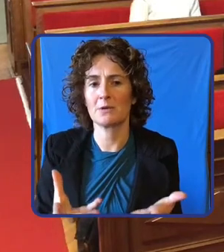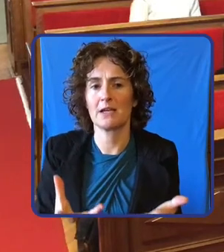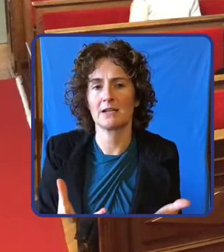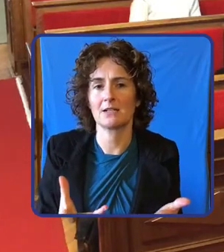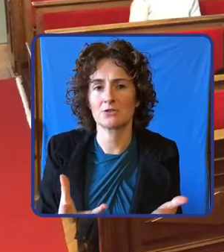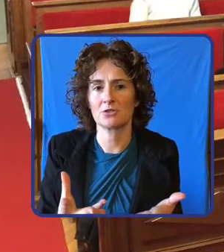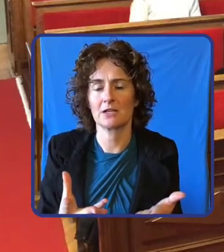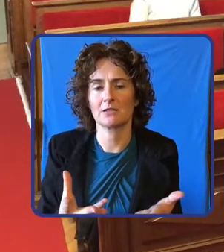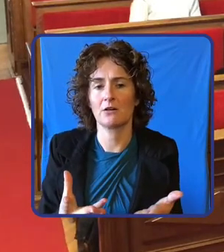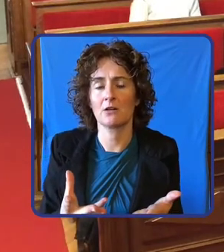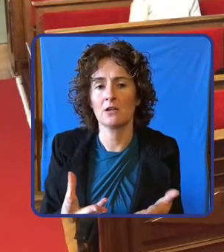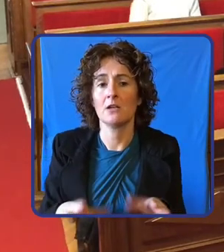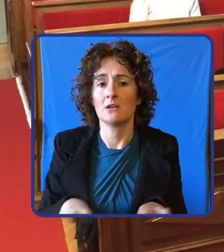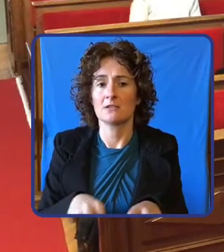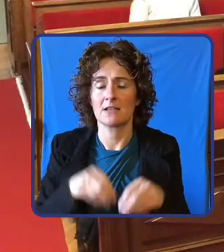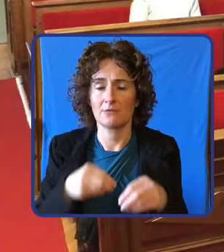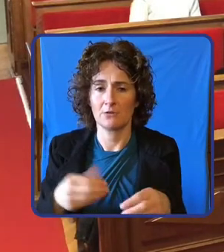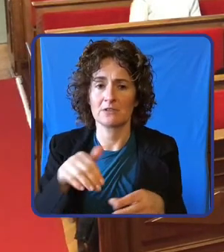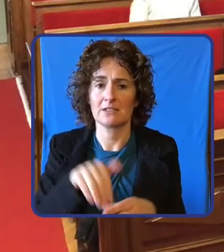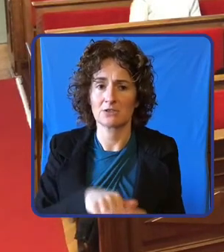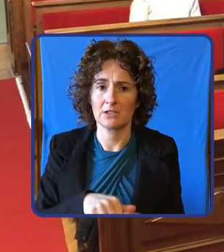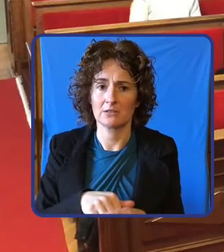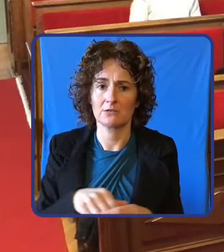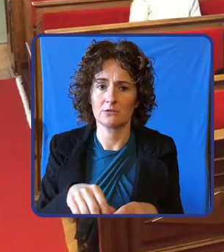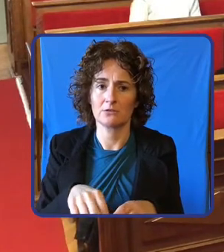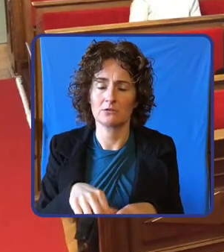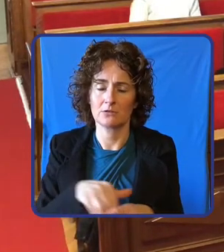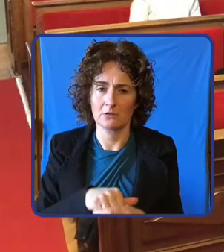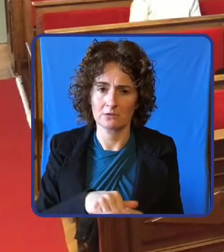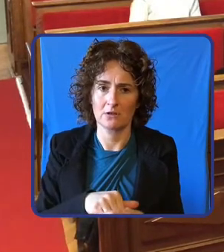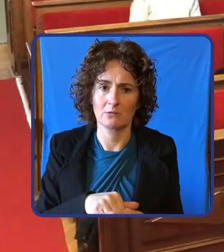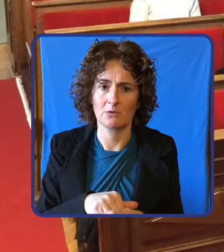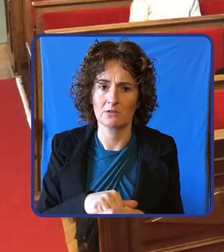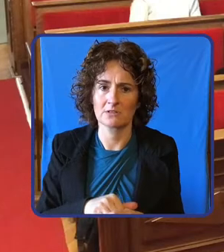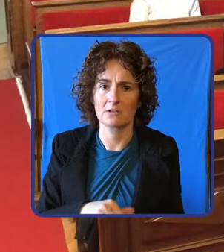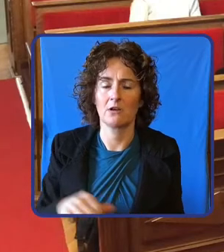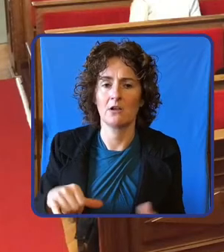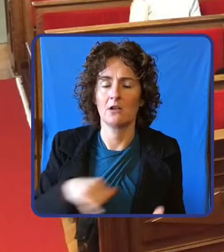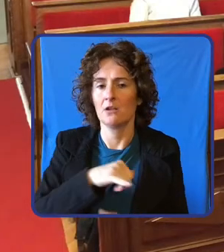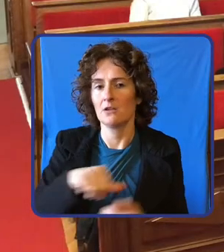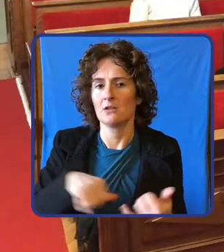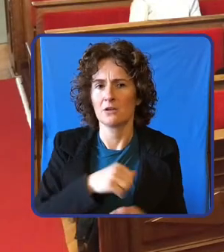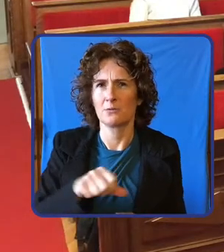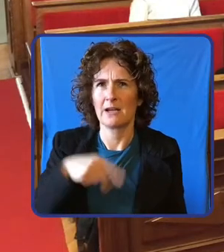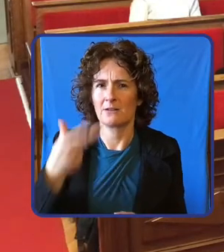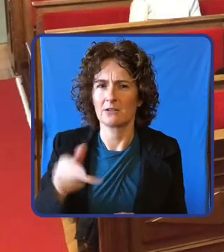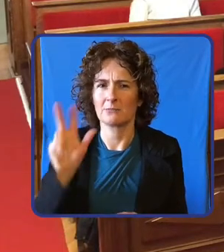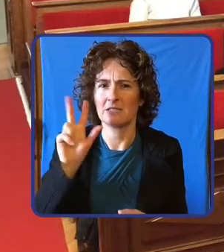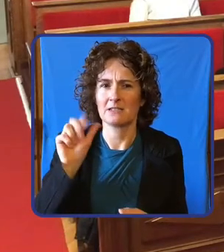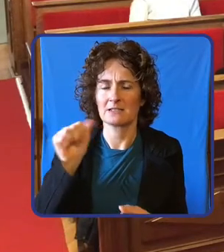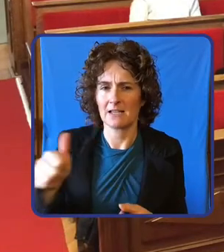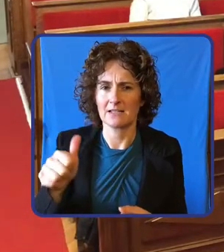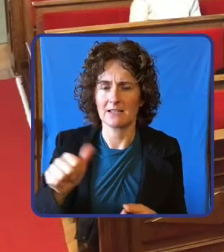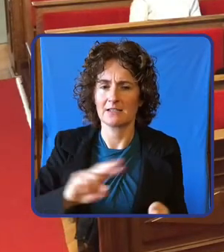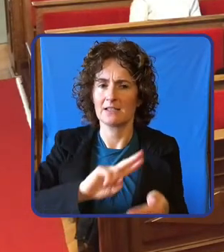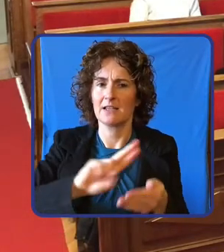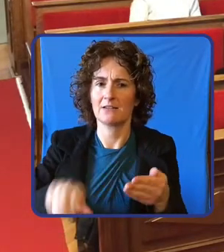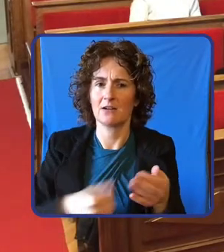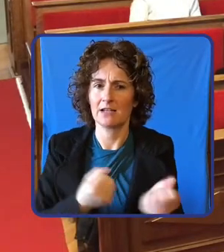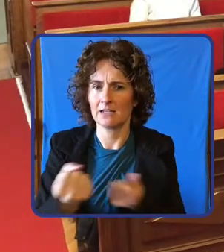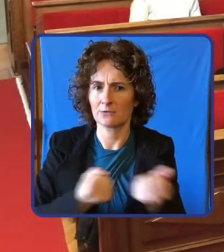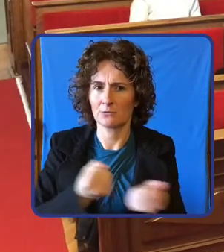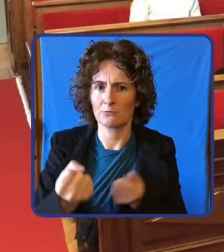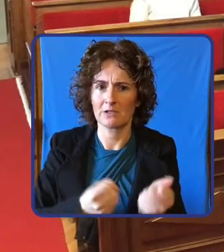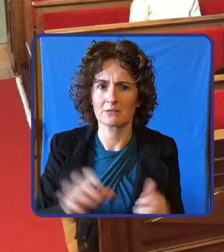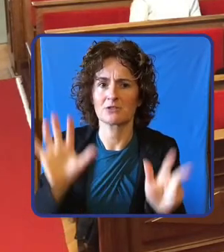hozzájárulásának a jóváhagyását tartalmazza a képviselőtestület által. Ugye január 30-én aláírásra került egy megállapodás a két település között, amely 8